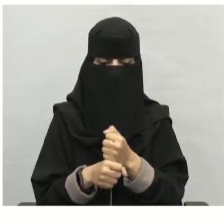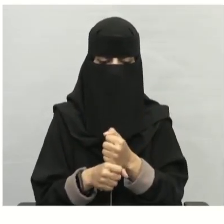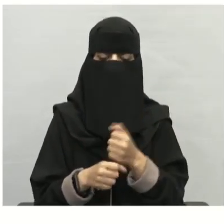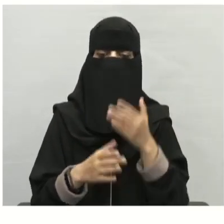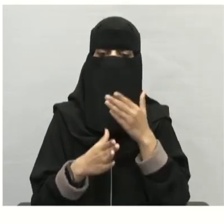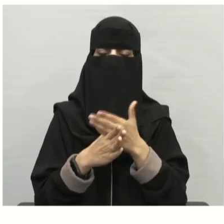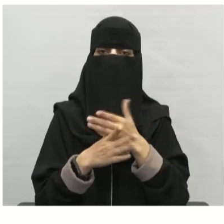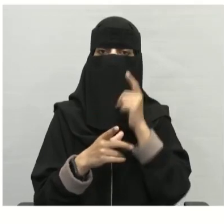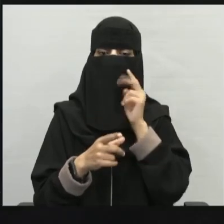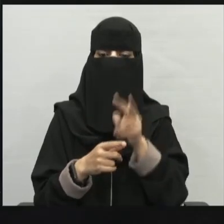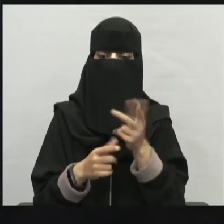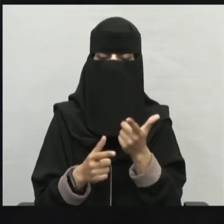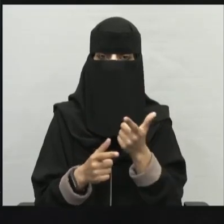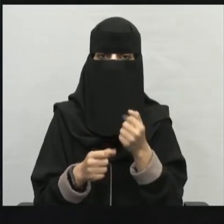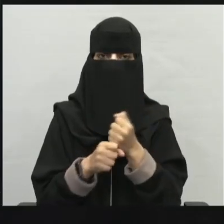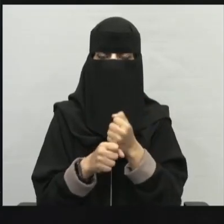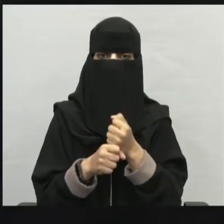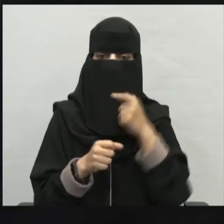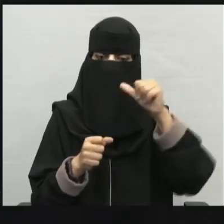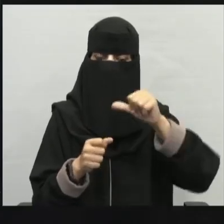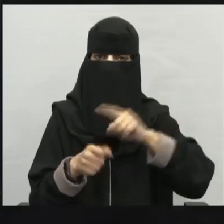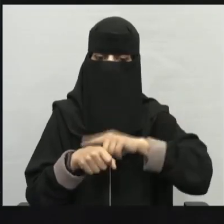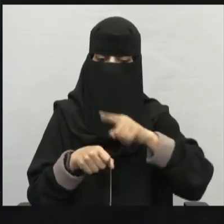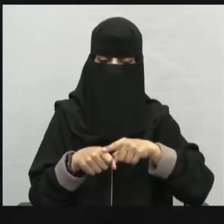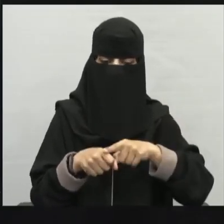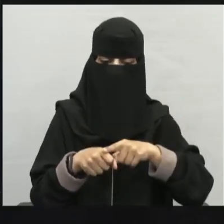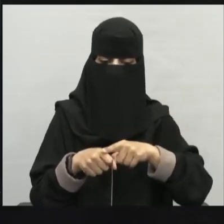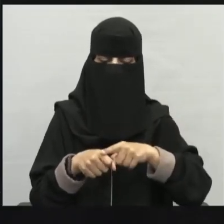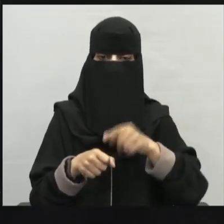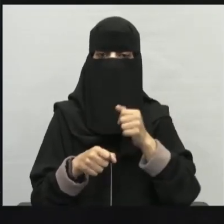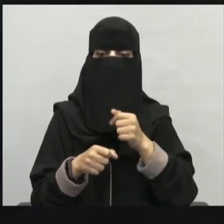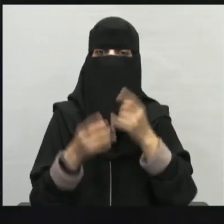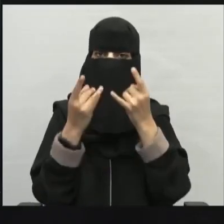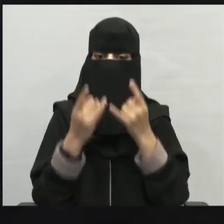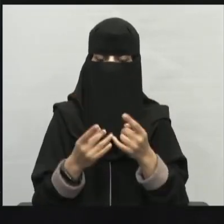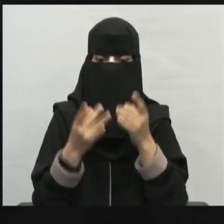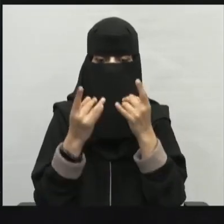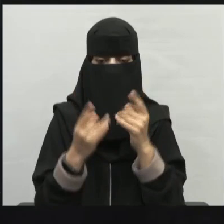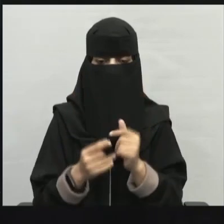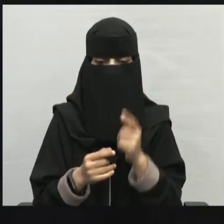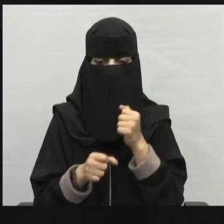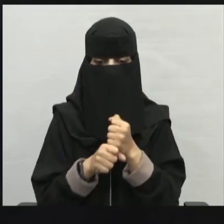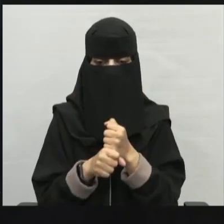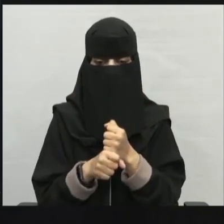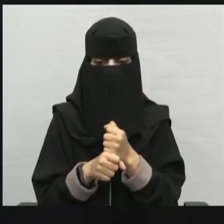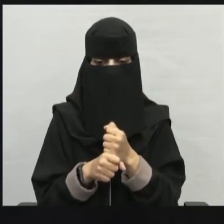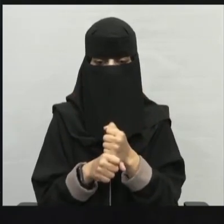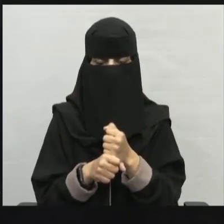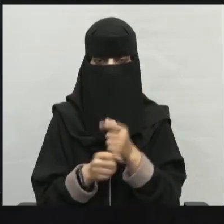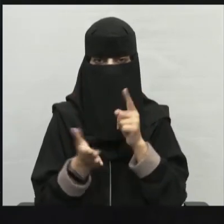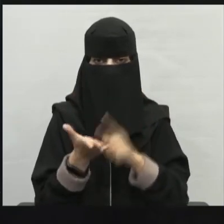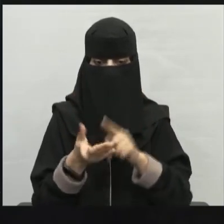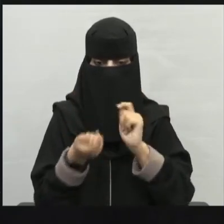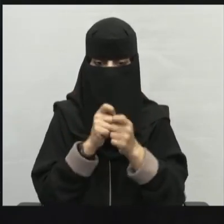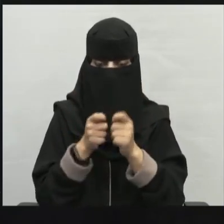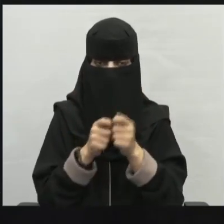ابنائي وبناتي من عاداتهم السيئه الى عادات غذائيه جيده وذلك بان